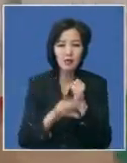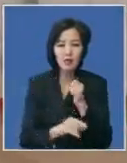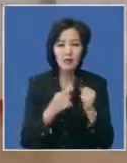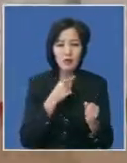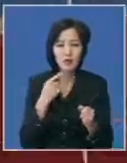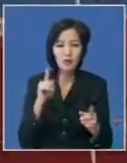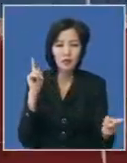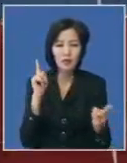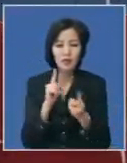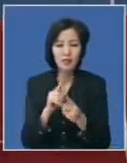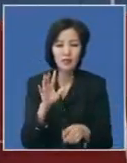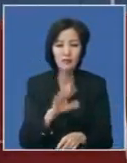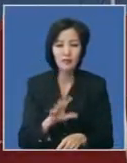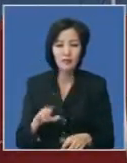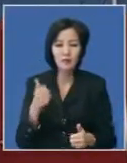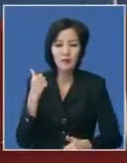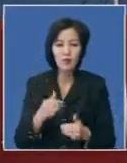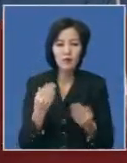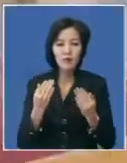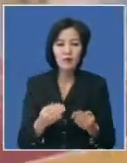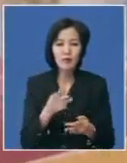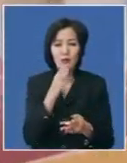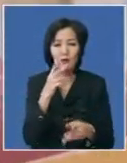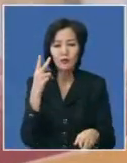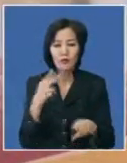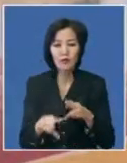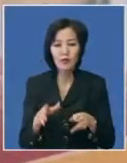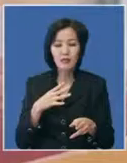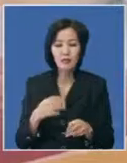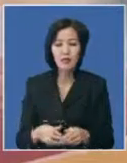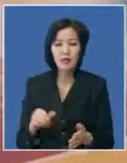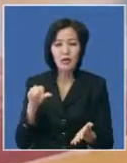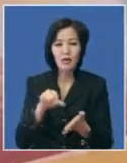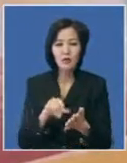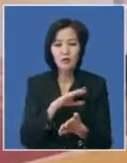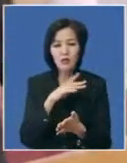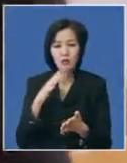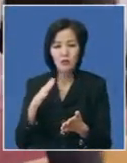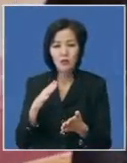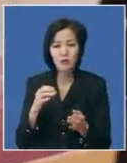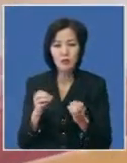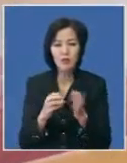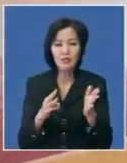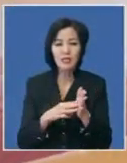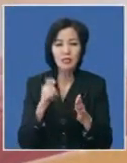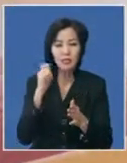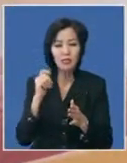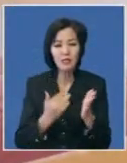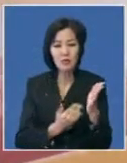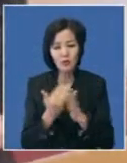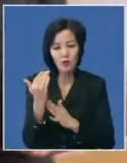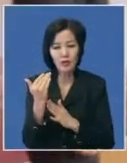өтіп, баскетболшылар бәсекесінің биылғы маусымы аяқталды. Қатысушылардың дені 18 жастан жоғары,